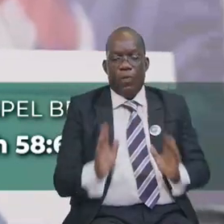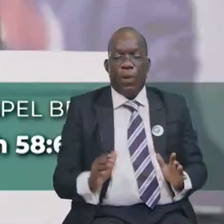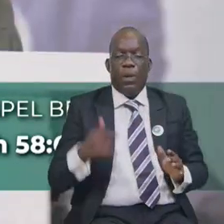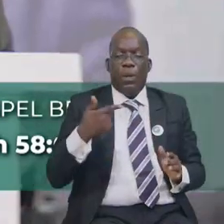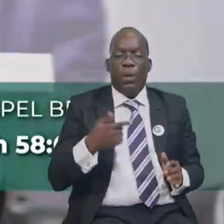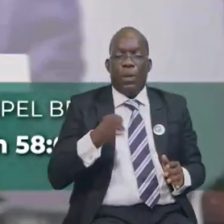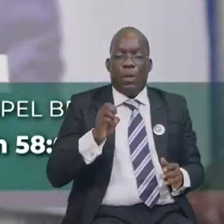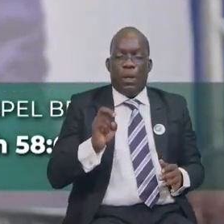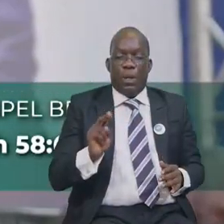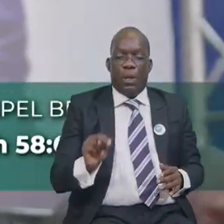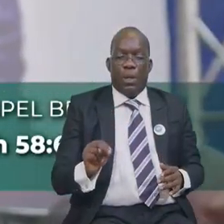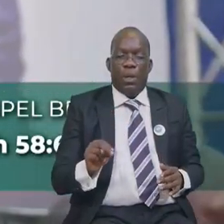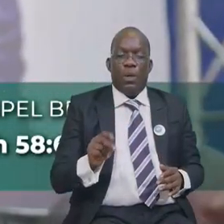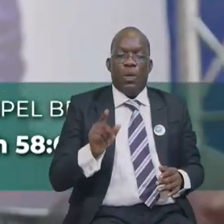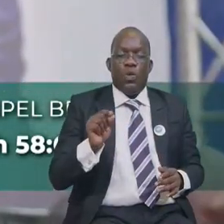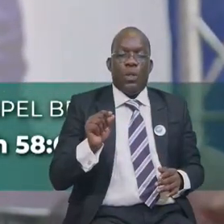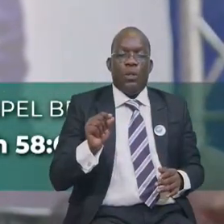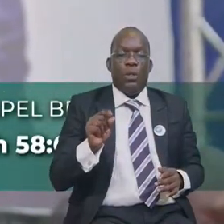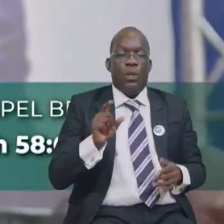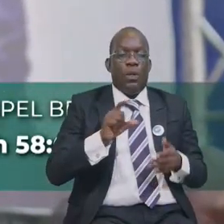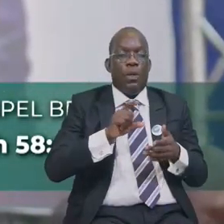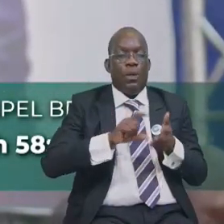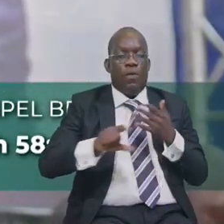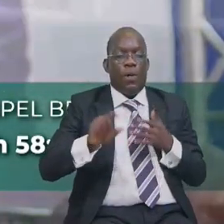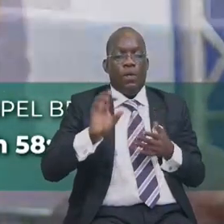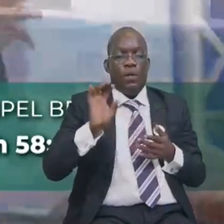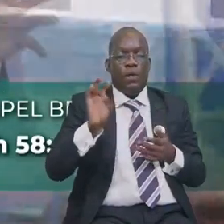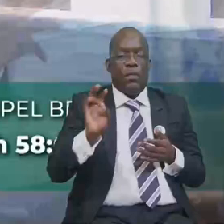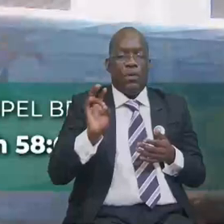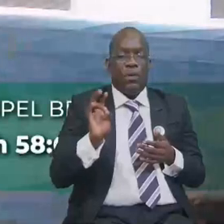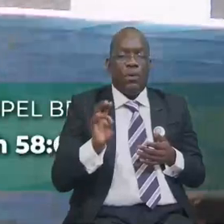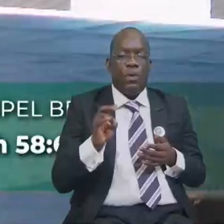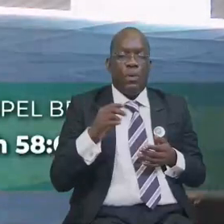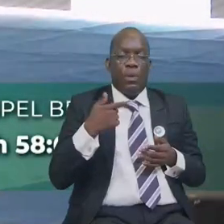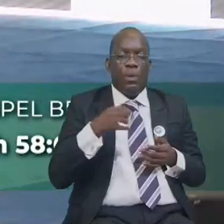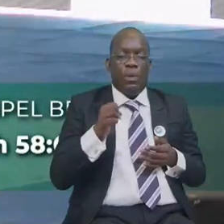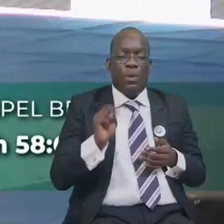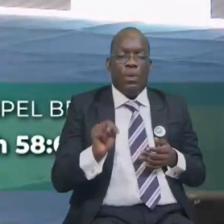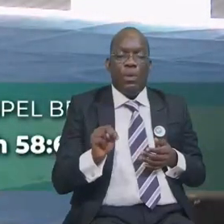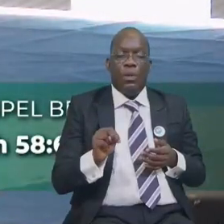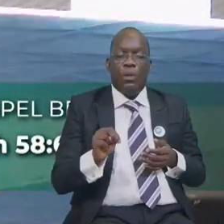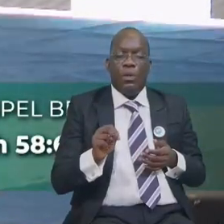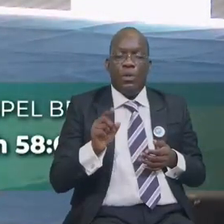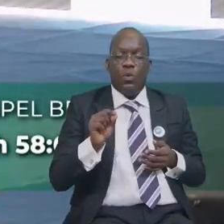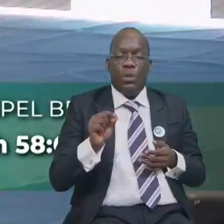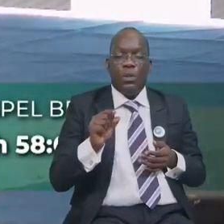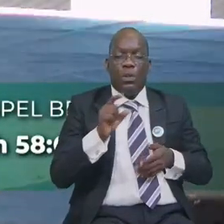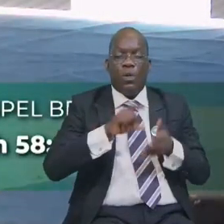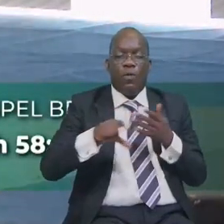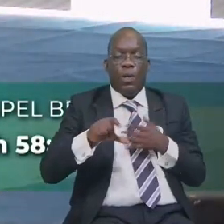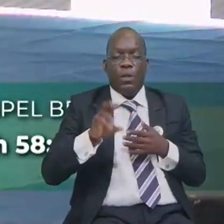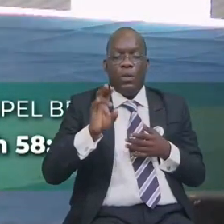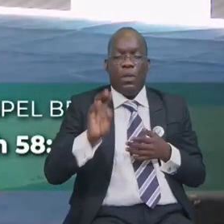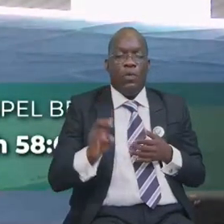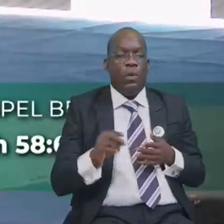domestique par les croyants de l'évangile. Genèse 20, verset 7. Genèse 20, verset 7.